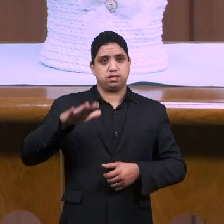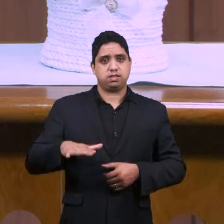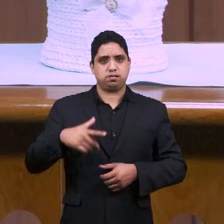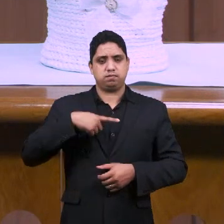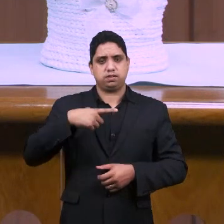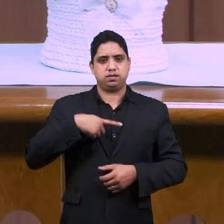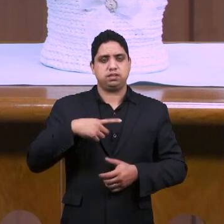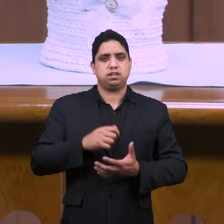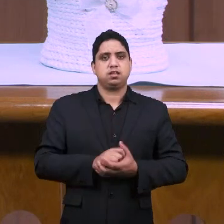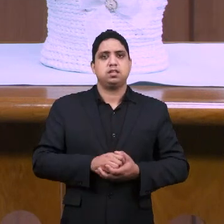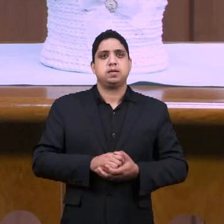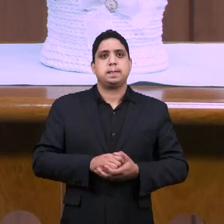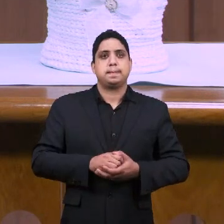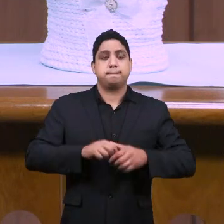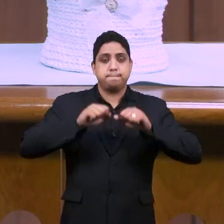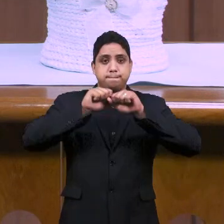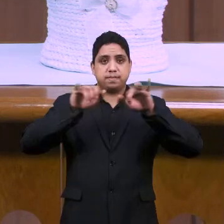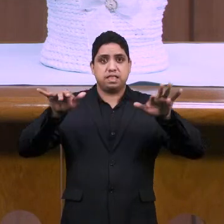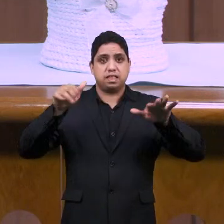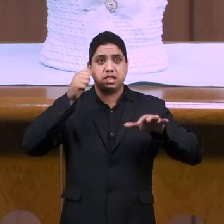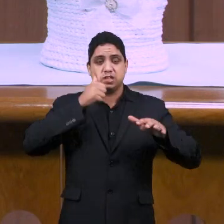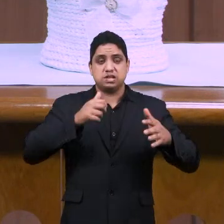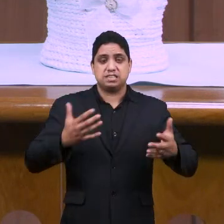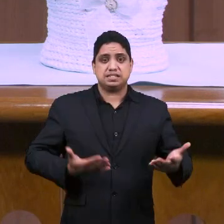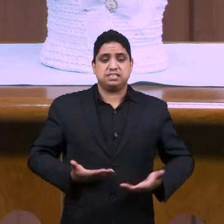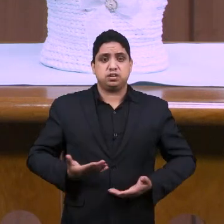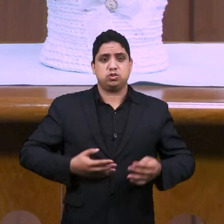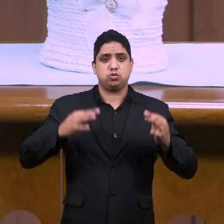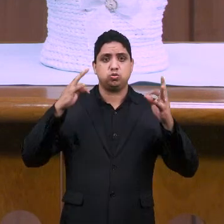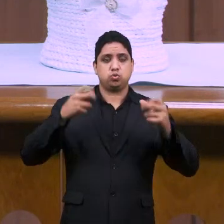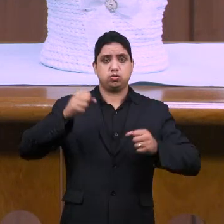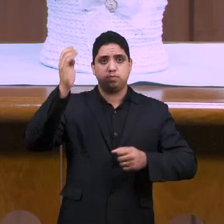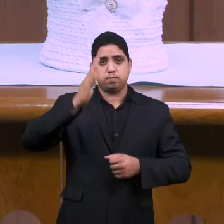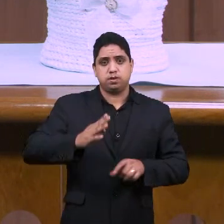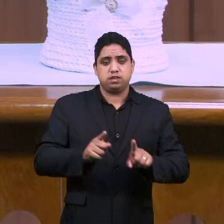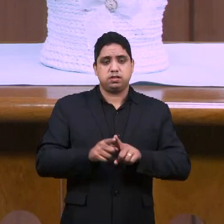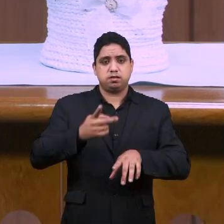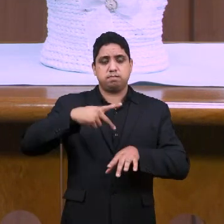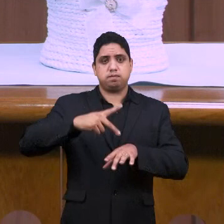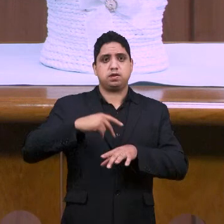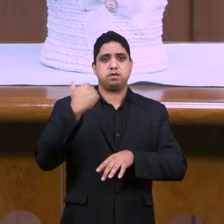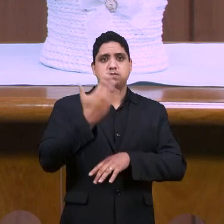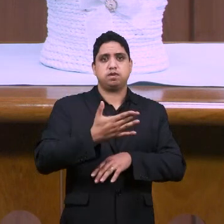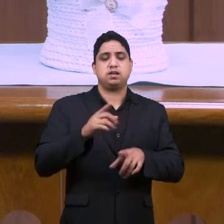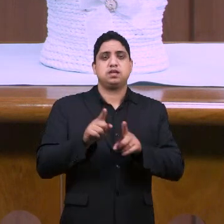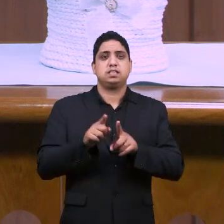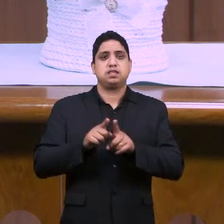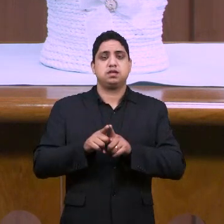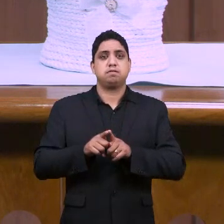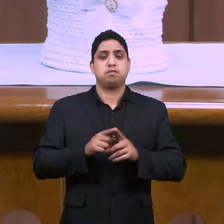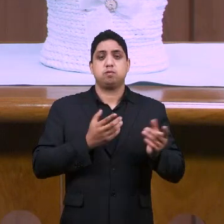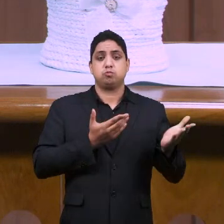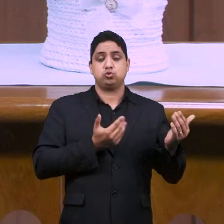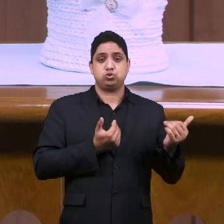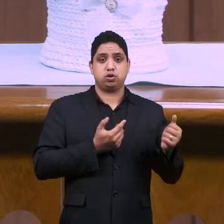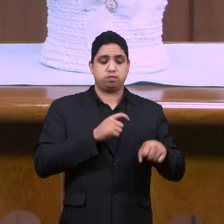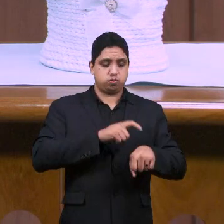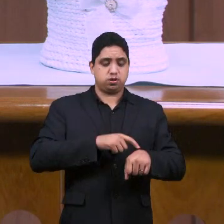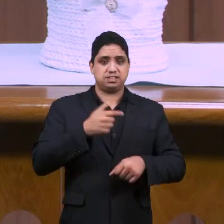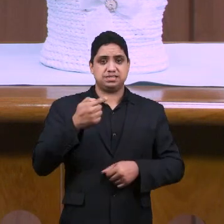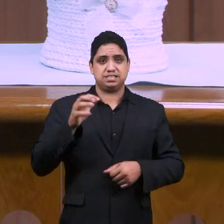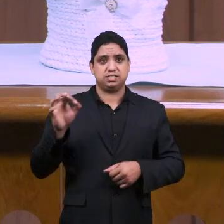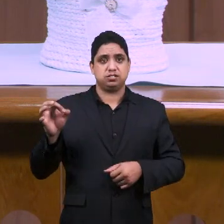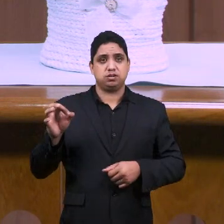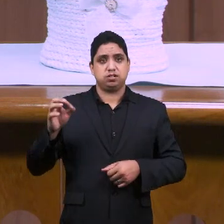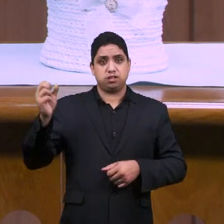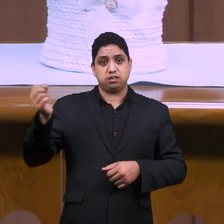consolation. Aujourd'hui, à 16h, il y aura une transmission vers les dames de tout le Brésil et à l'étranger une parole pour les jeunes